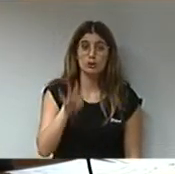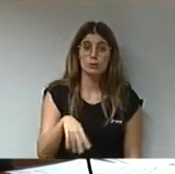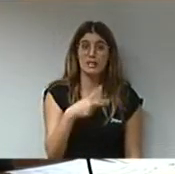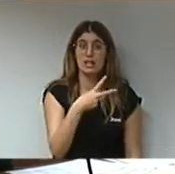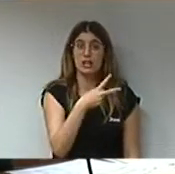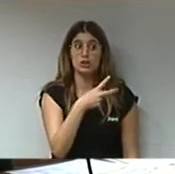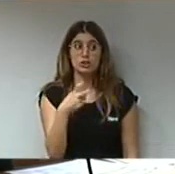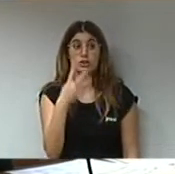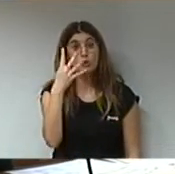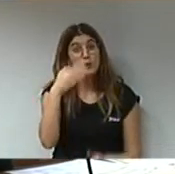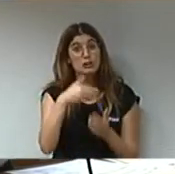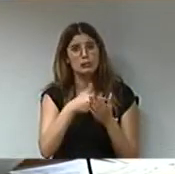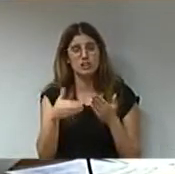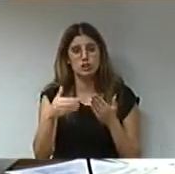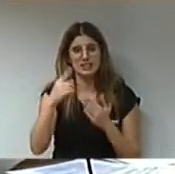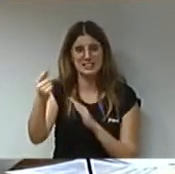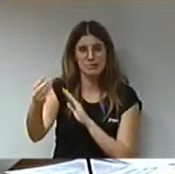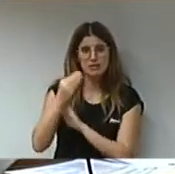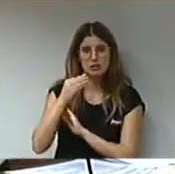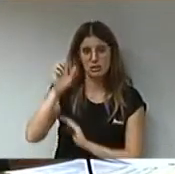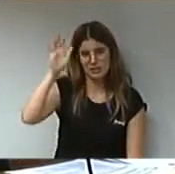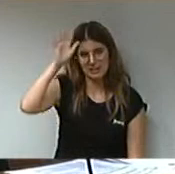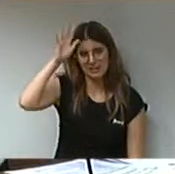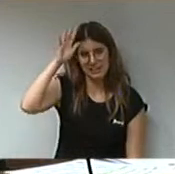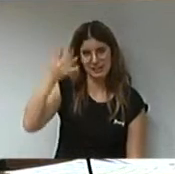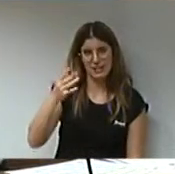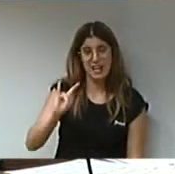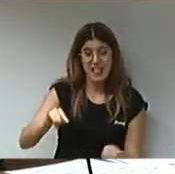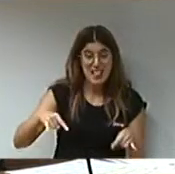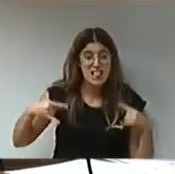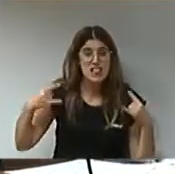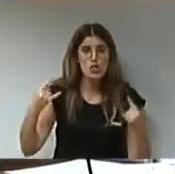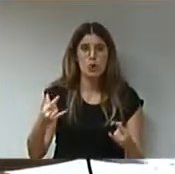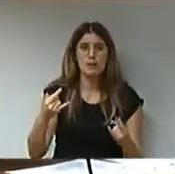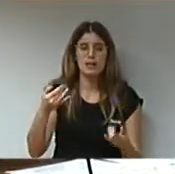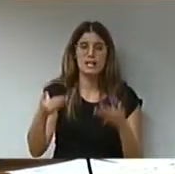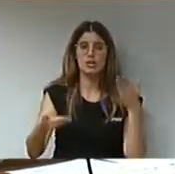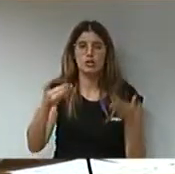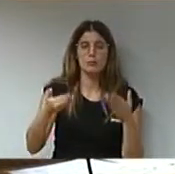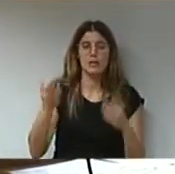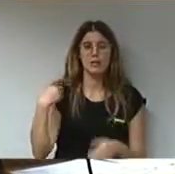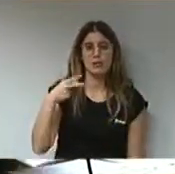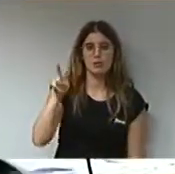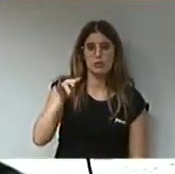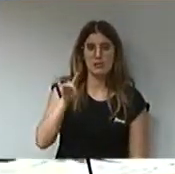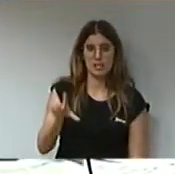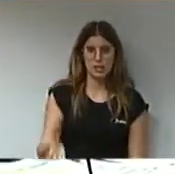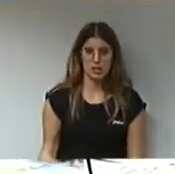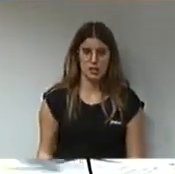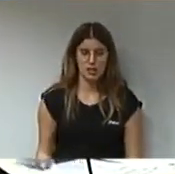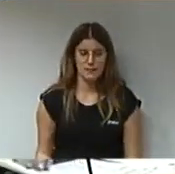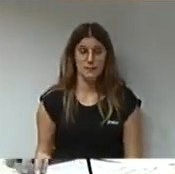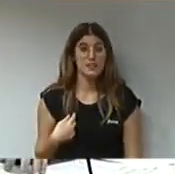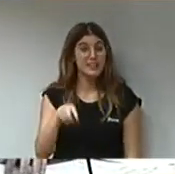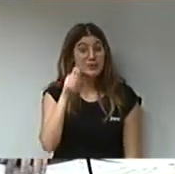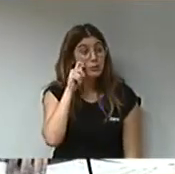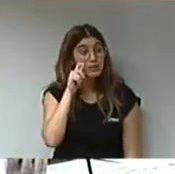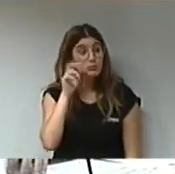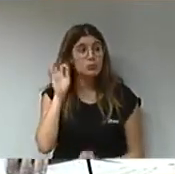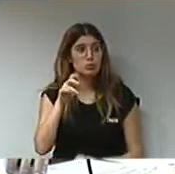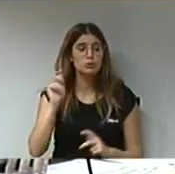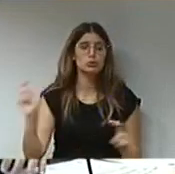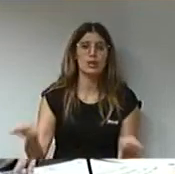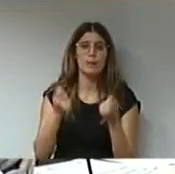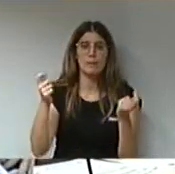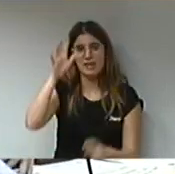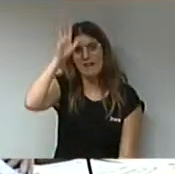4.264 milions d'inversió estrangera, el doble que en el període equivalent del seu mandat. En turisme, la campanya